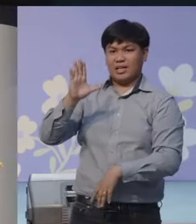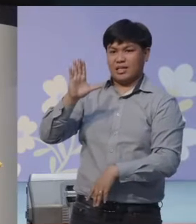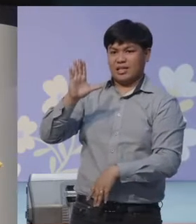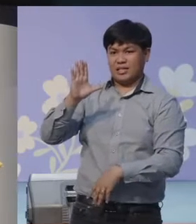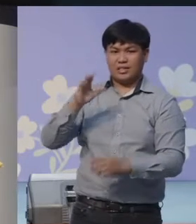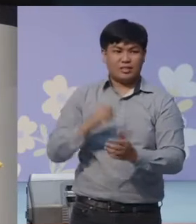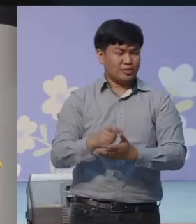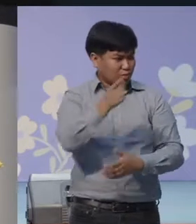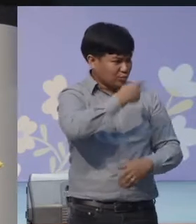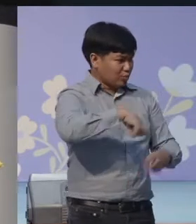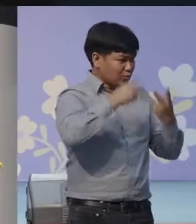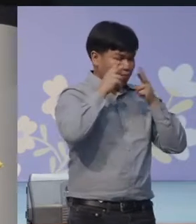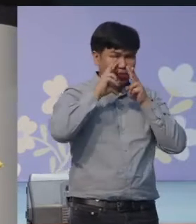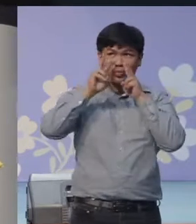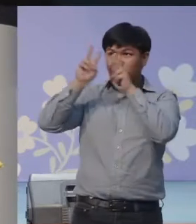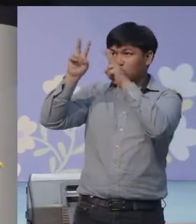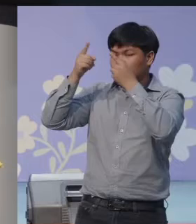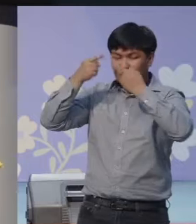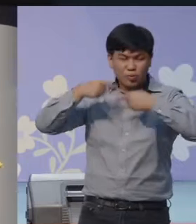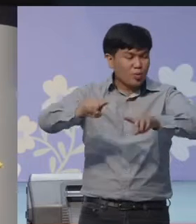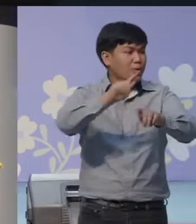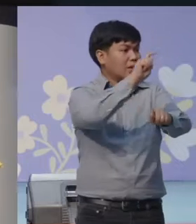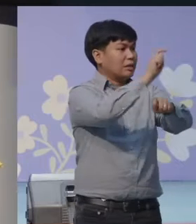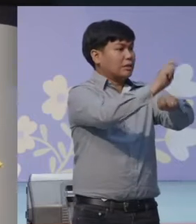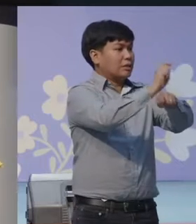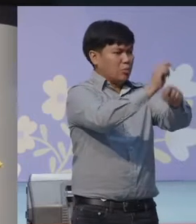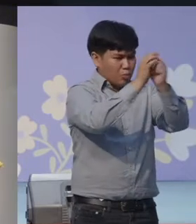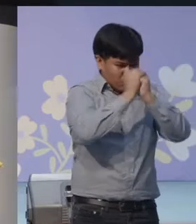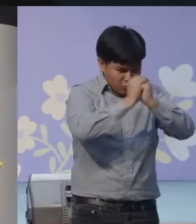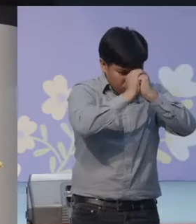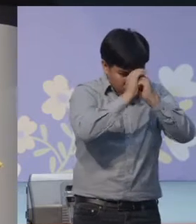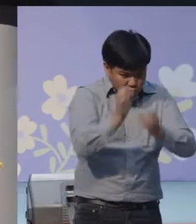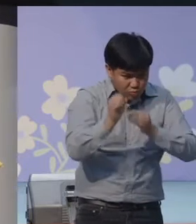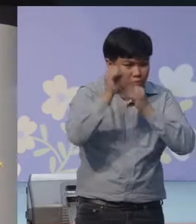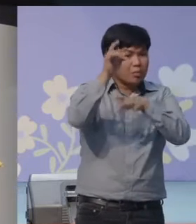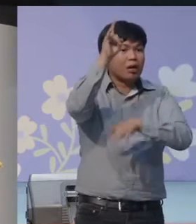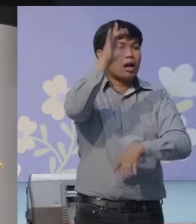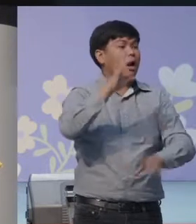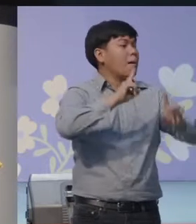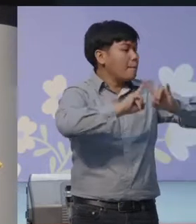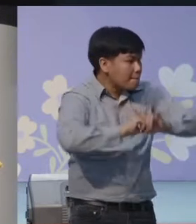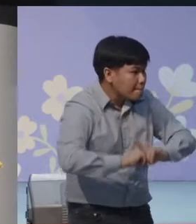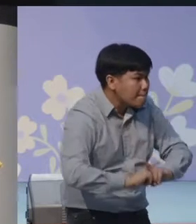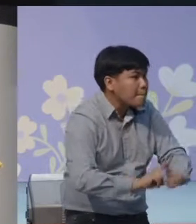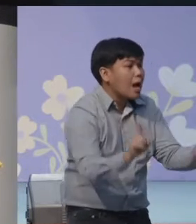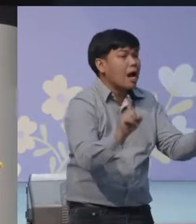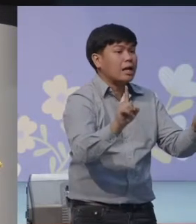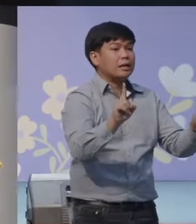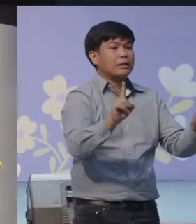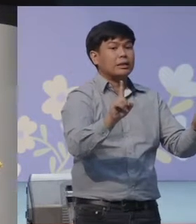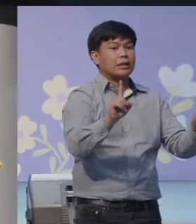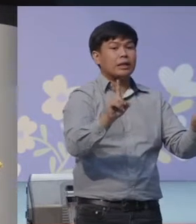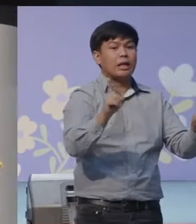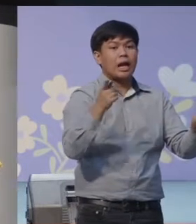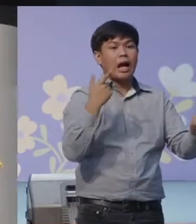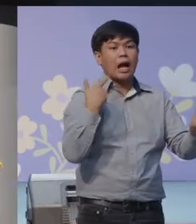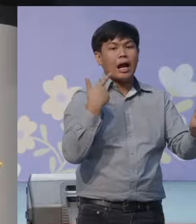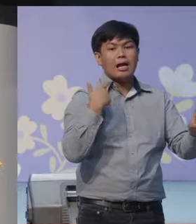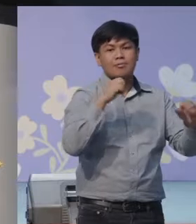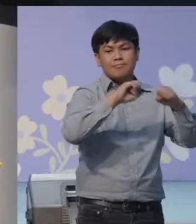siya talaga sa Shiloh para magsamba at mag-alay. Pero, meron siyang isang ginawang